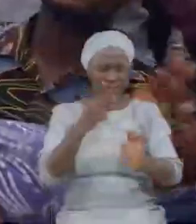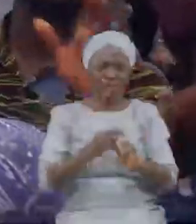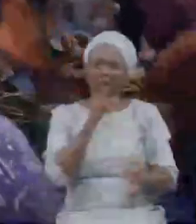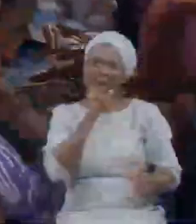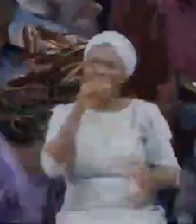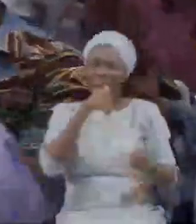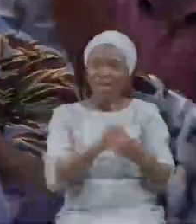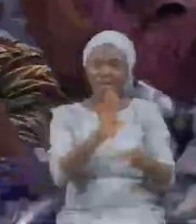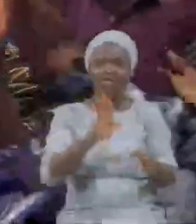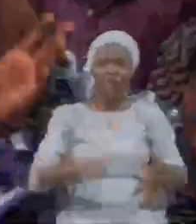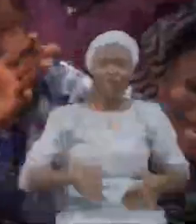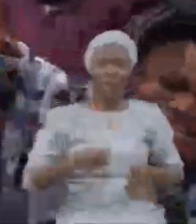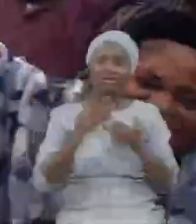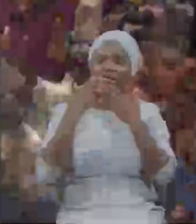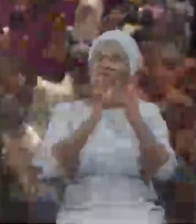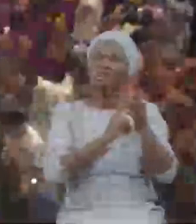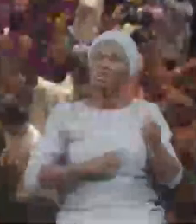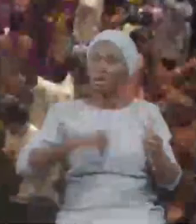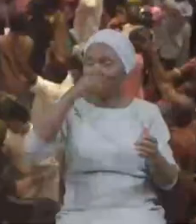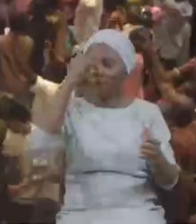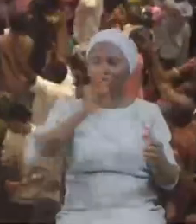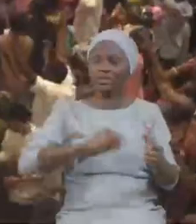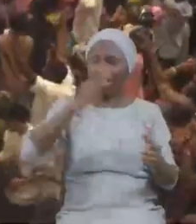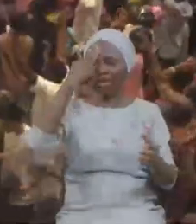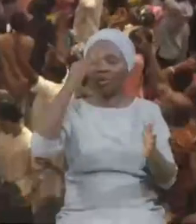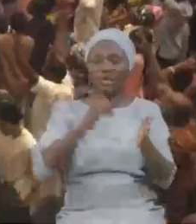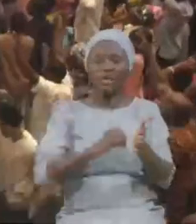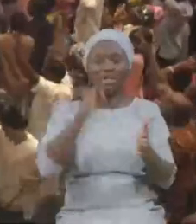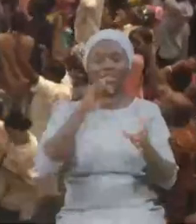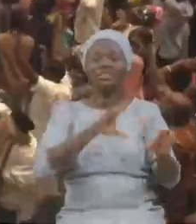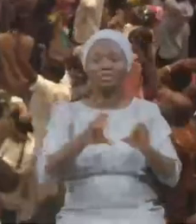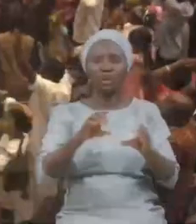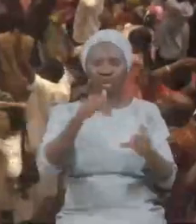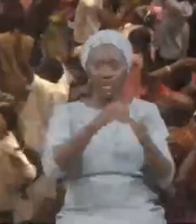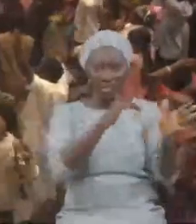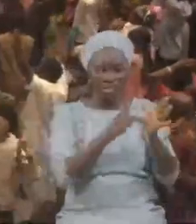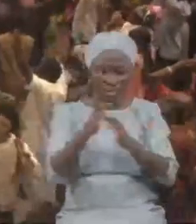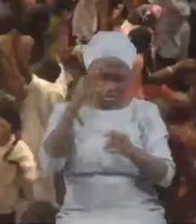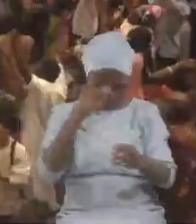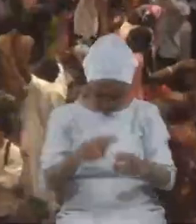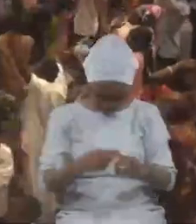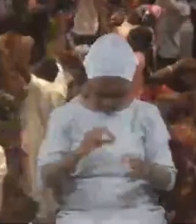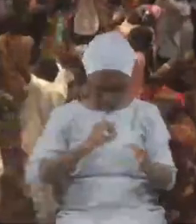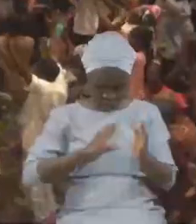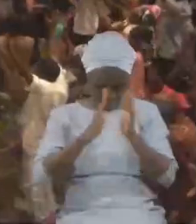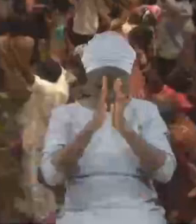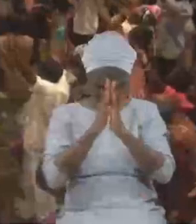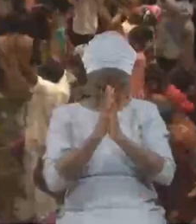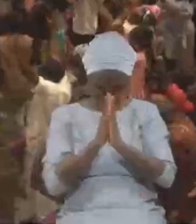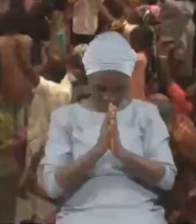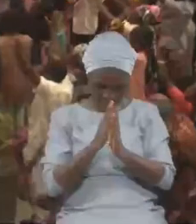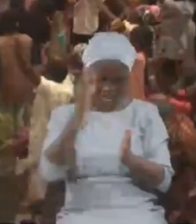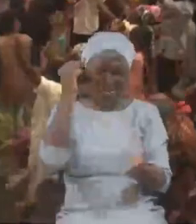vie. Merci Seigneur, parce que je sais que c'est fait. Au nom de Jésus, j'ai prié.